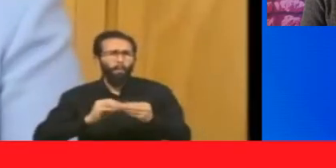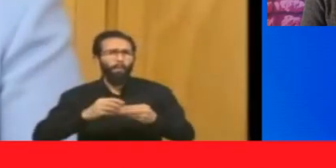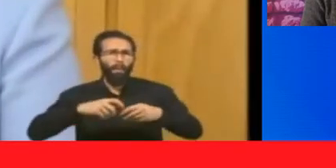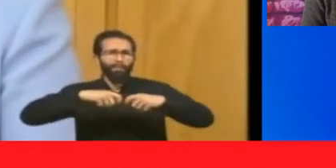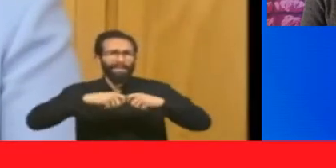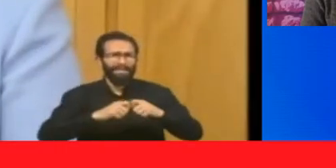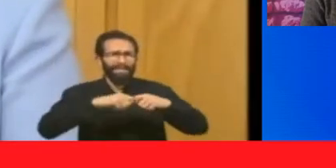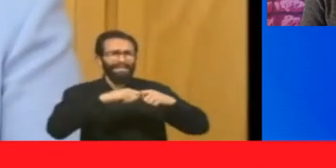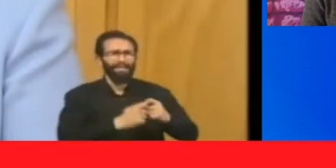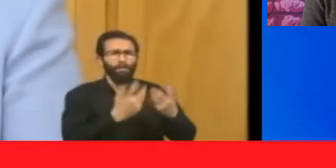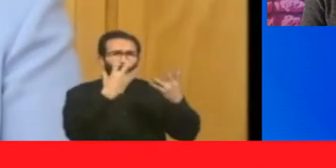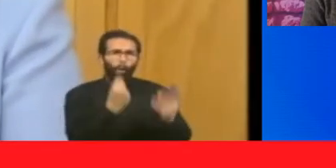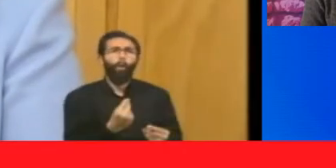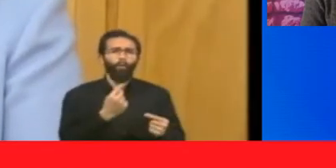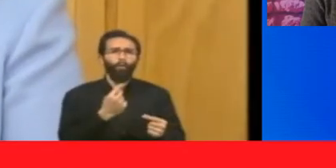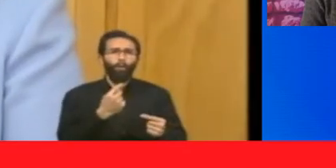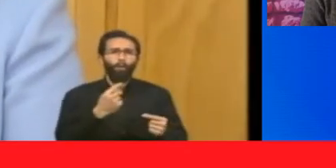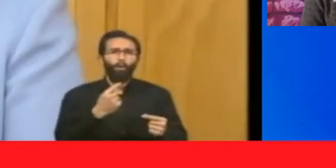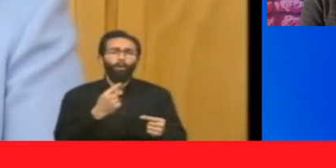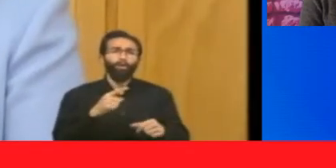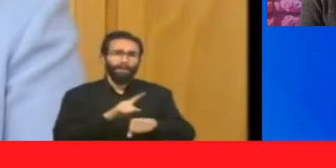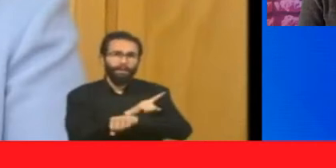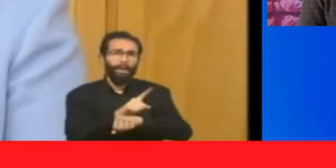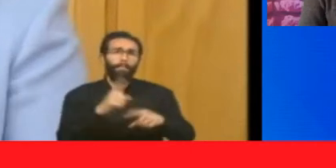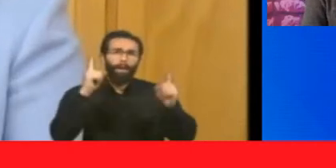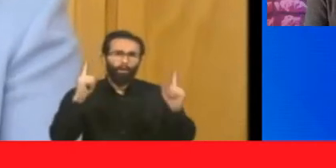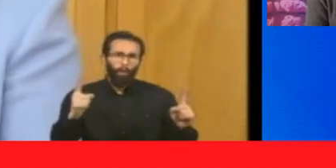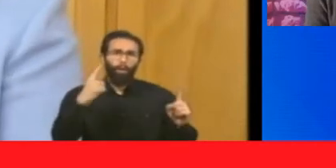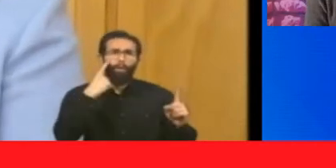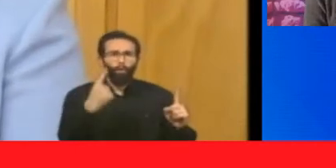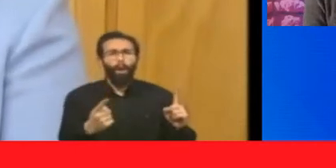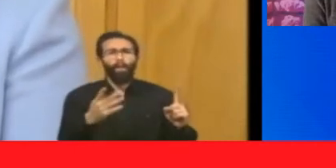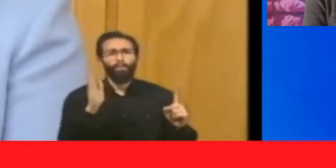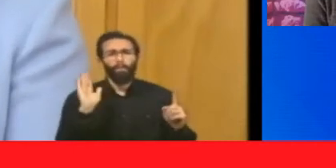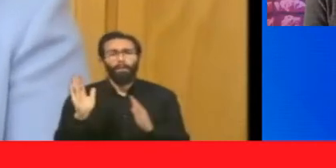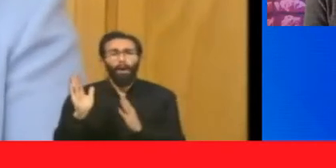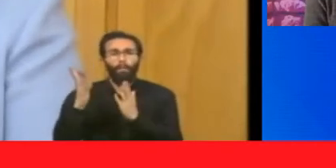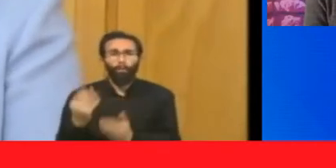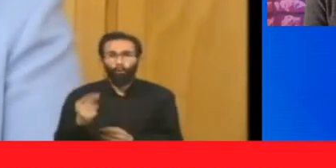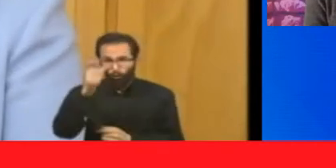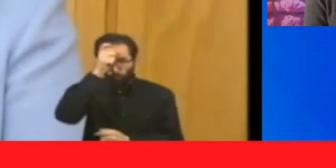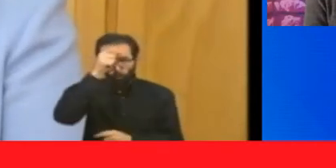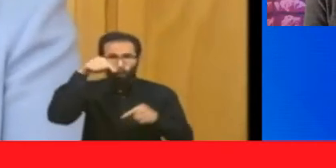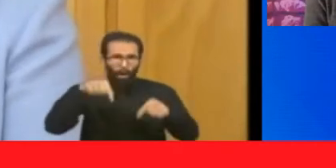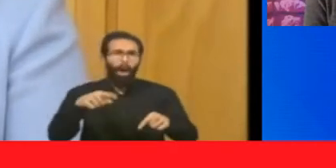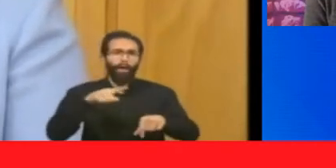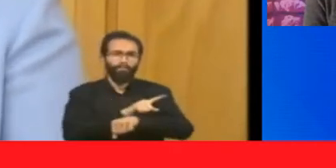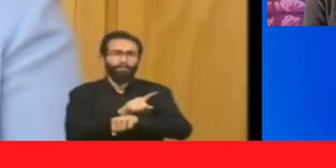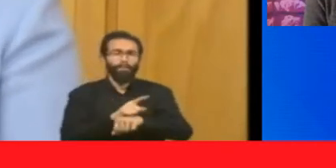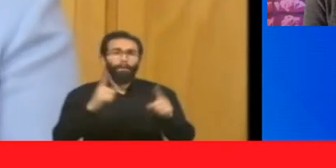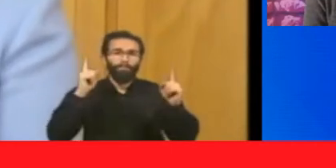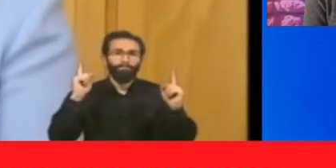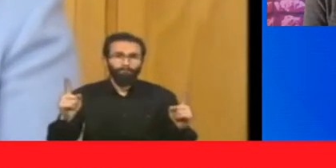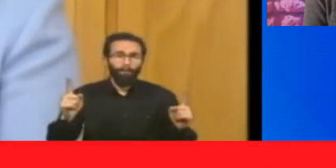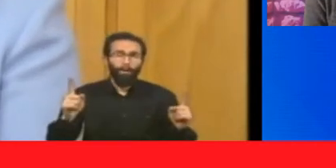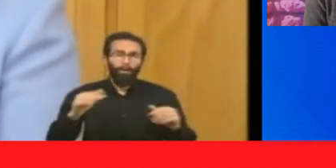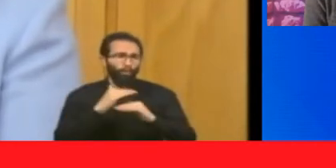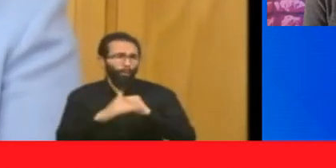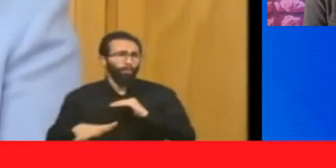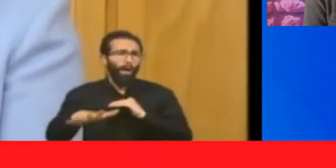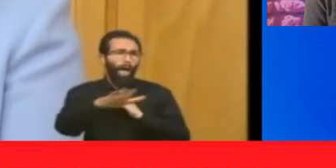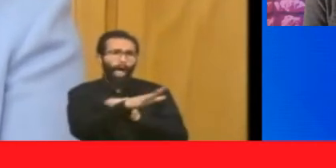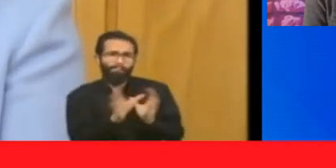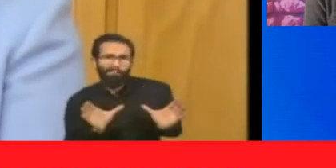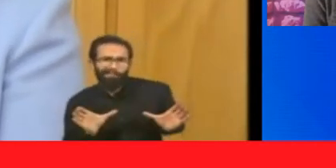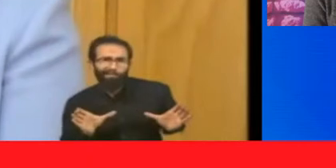bir dönemden geçiyoruz. Türkiye böyle bir dönemden geçiyor. Tüm toplumu kuşatan, adeta nefes